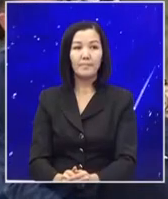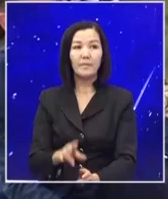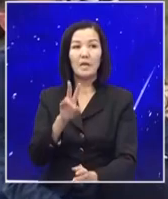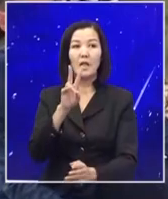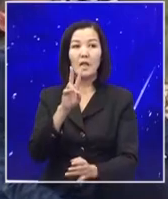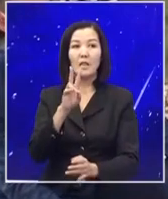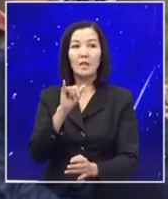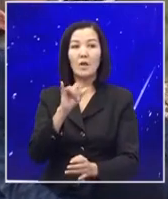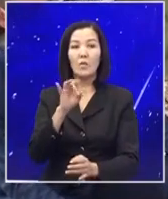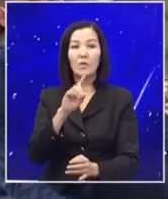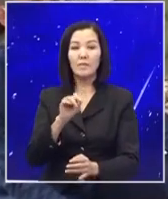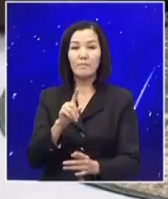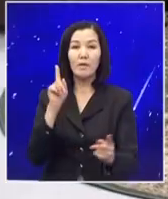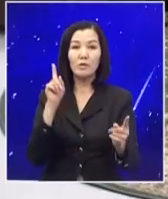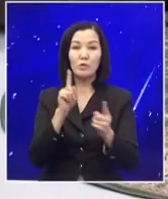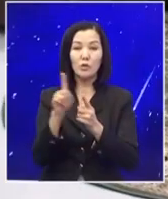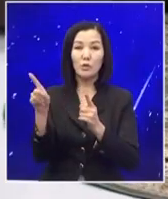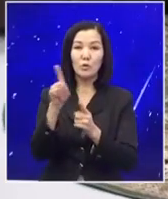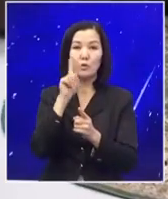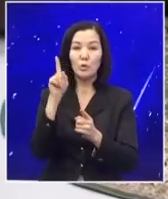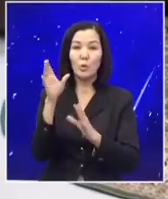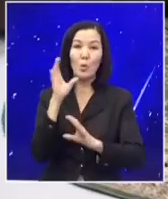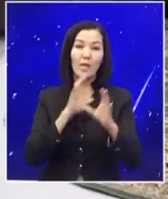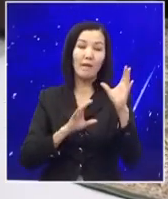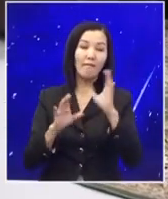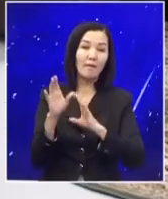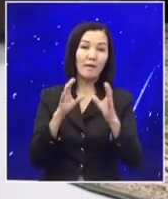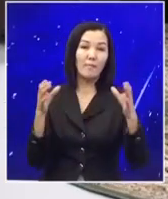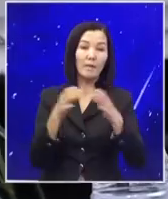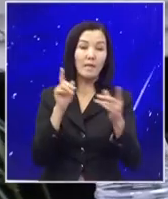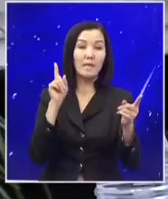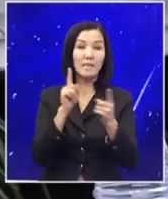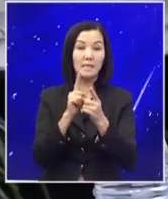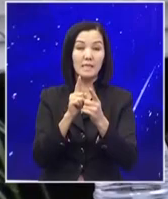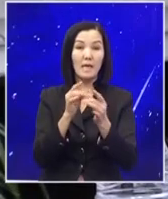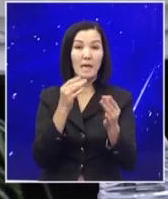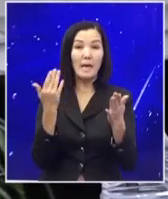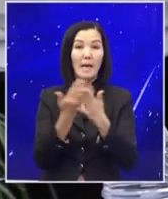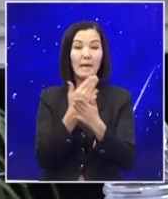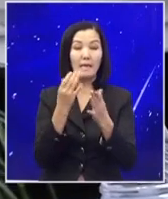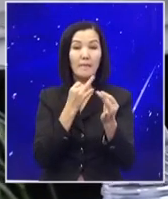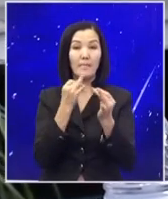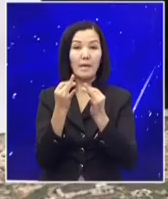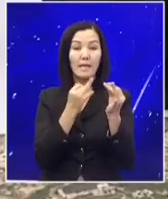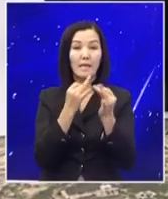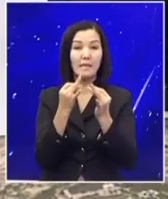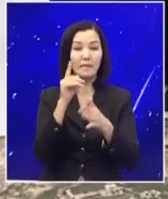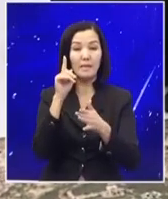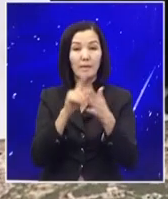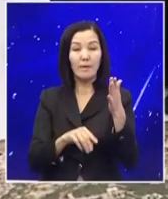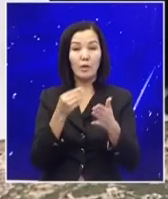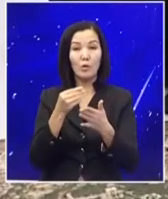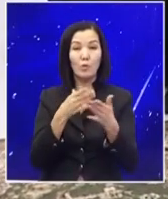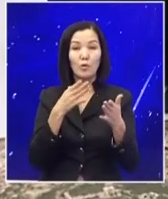Наурызбай Қажы Тағанұлы жылы жүздесуін студенттер қалашығында жалғады. Ерікті жастармен пікір алмасып, имани қызмет, имани құндылық